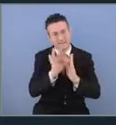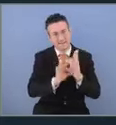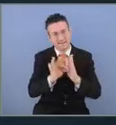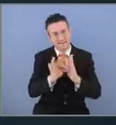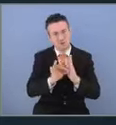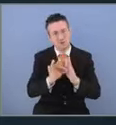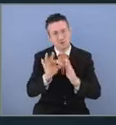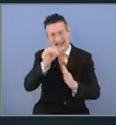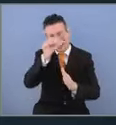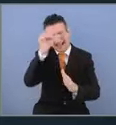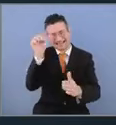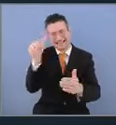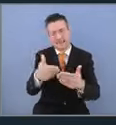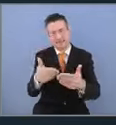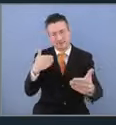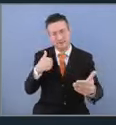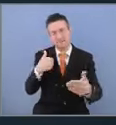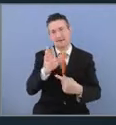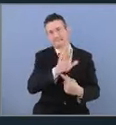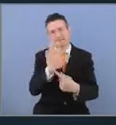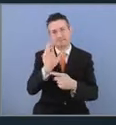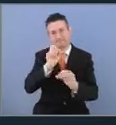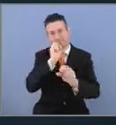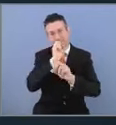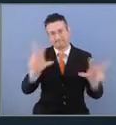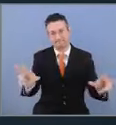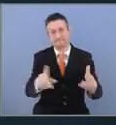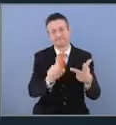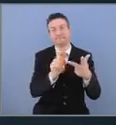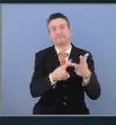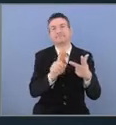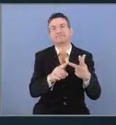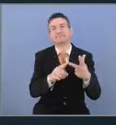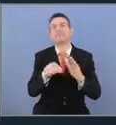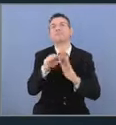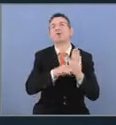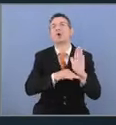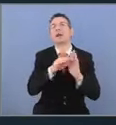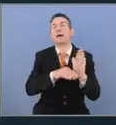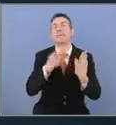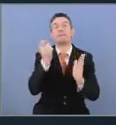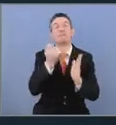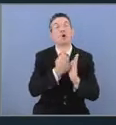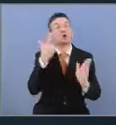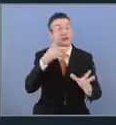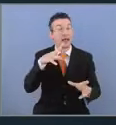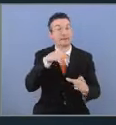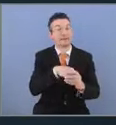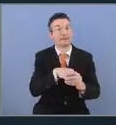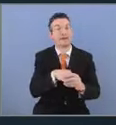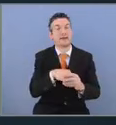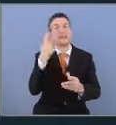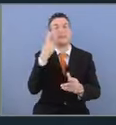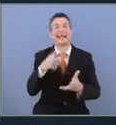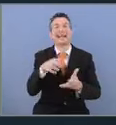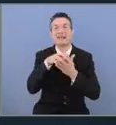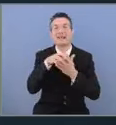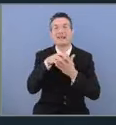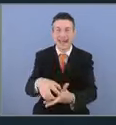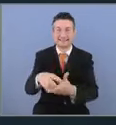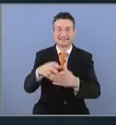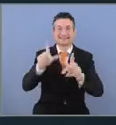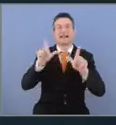che è nell'ambito del programma importante che stiamo scrivendo su Invest in Lazio per